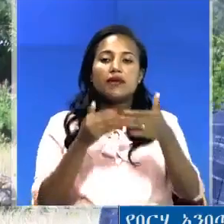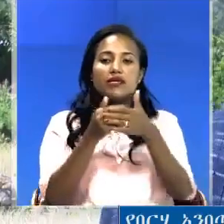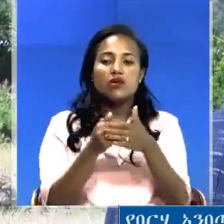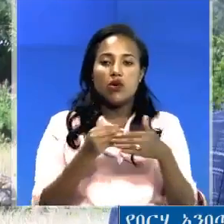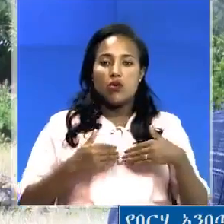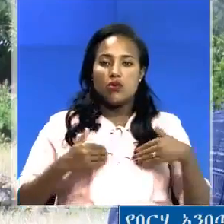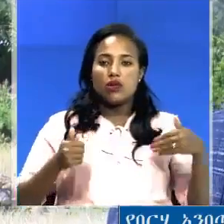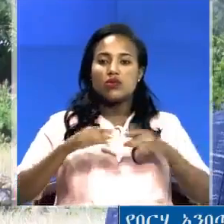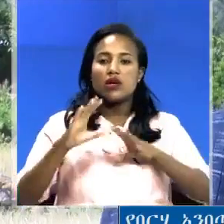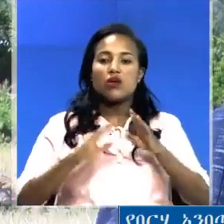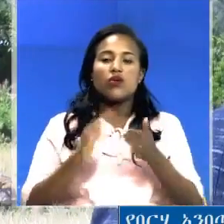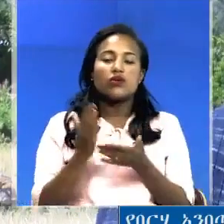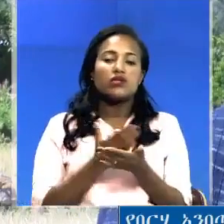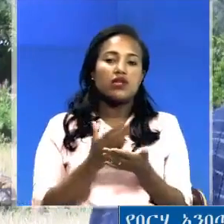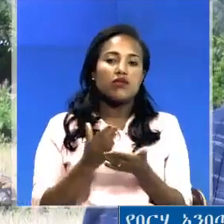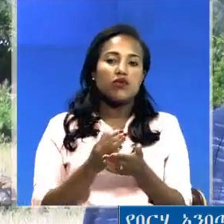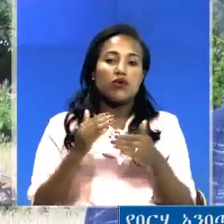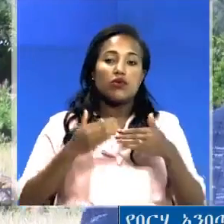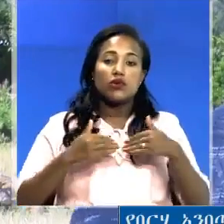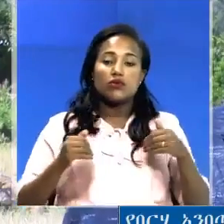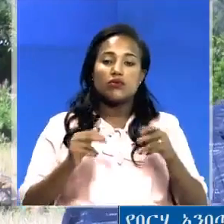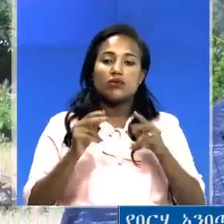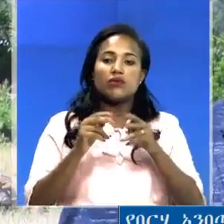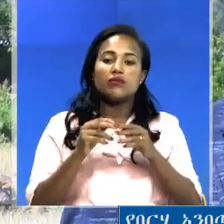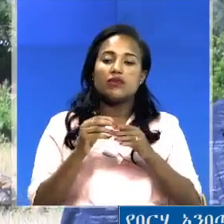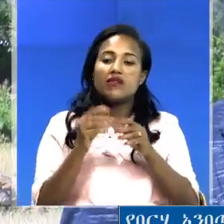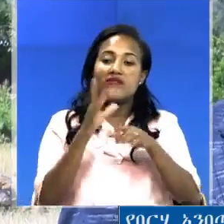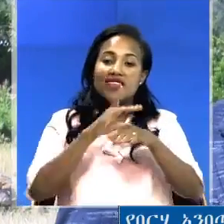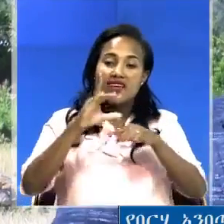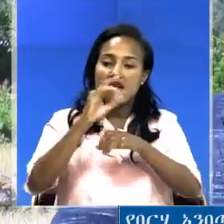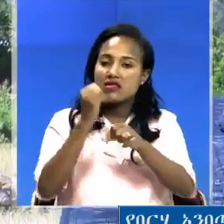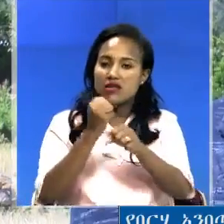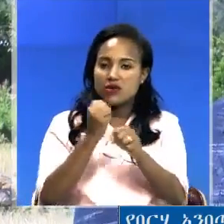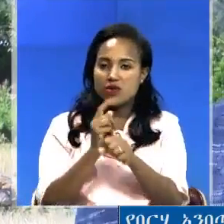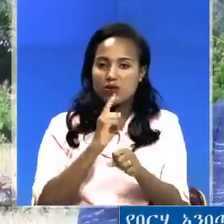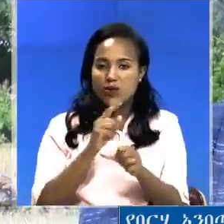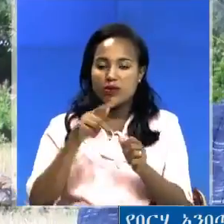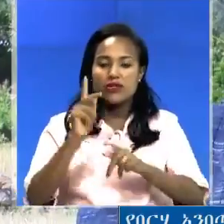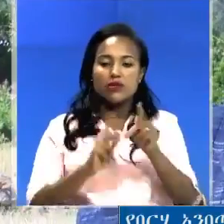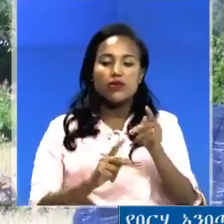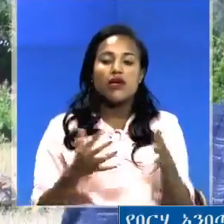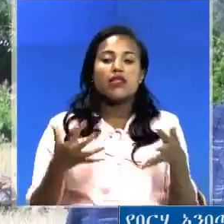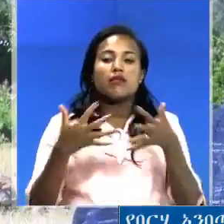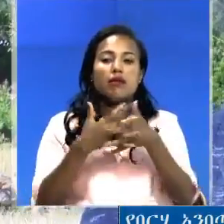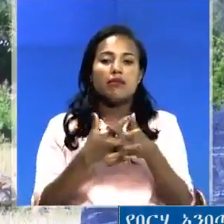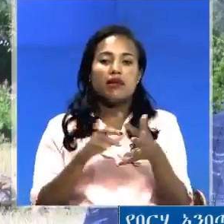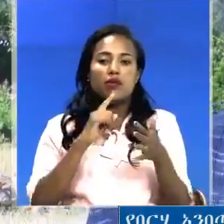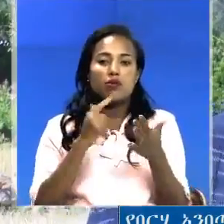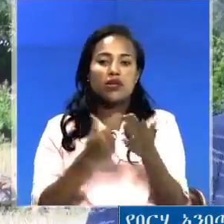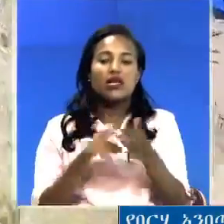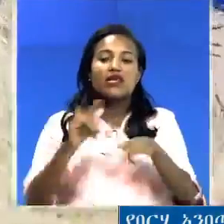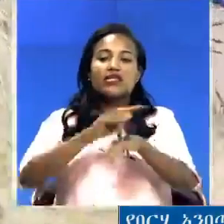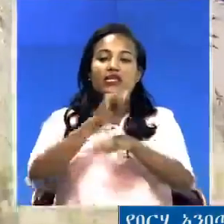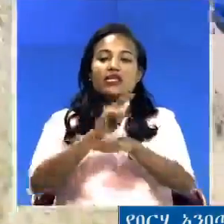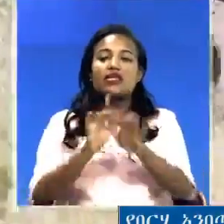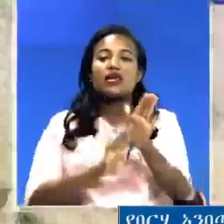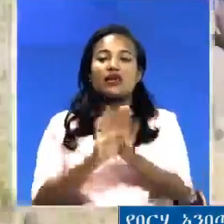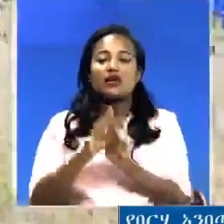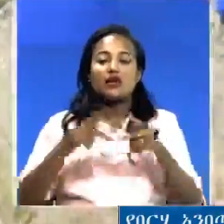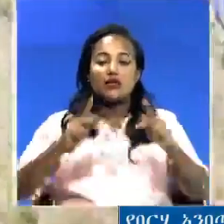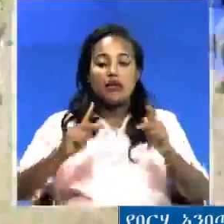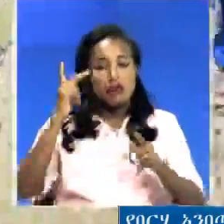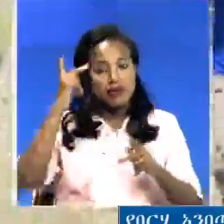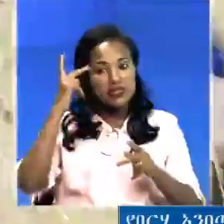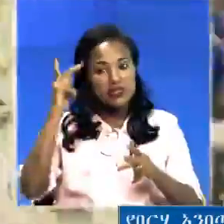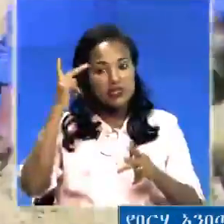ያለው አስተዋጽኦ ከወጣቶች አልፎ ሴቶችም ከፍተኛ አስተዋጽኦ ያደረጉ ነው። ህብረተሰቡም እየተባበረ ነው። ወደ ዜግነት እያደገ ነው። የግብርና ሚኒስትር